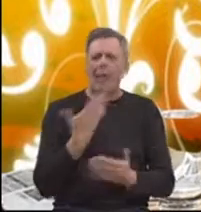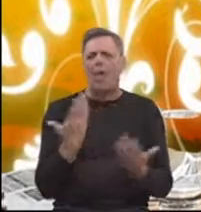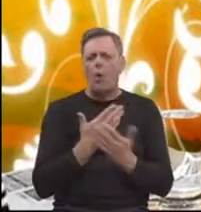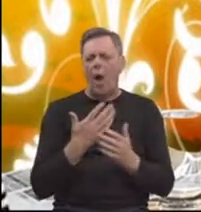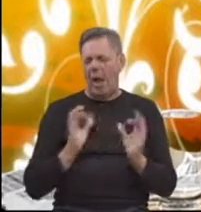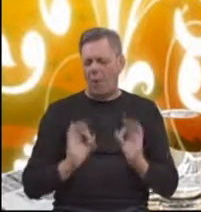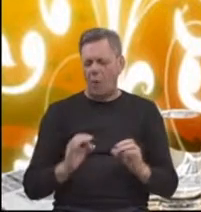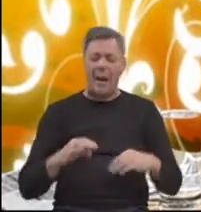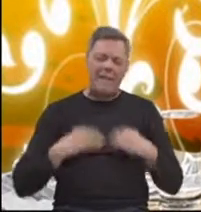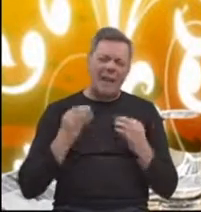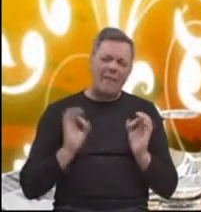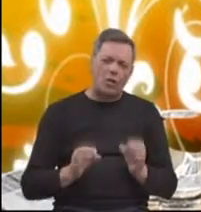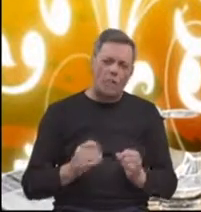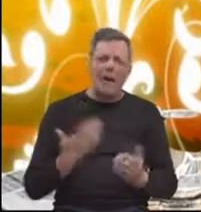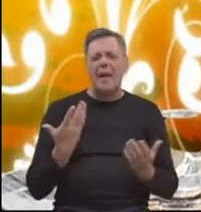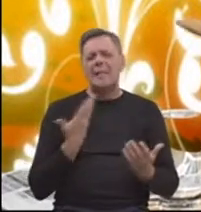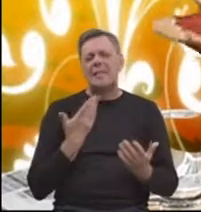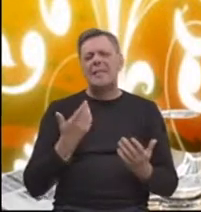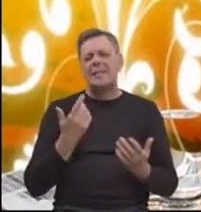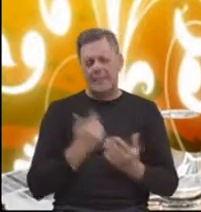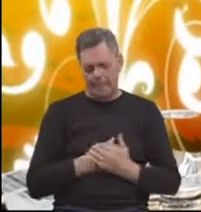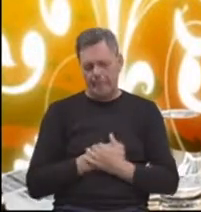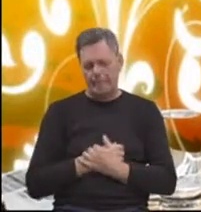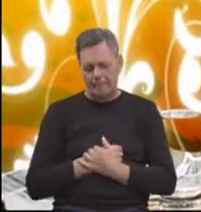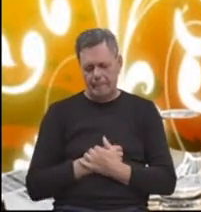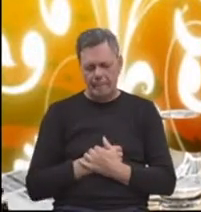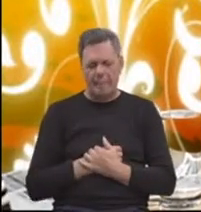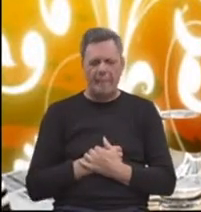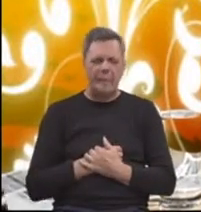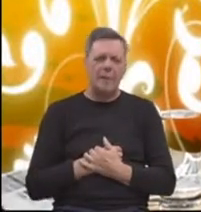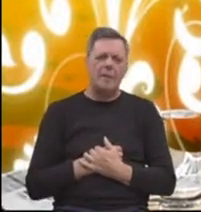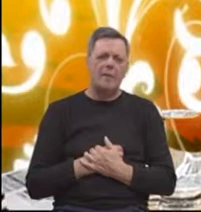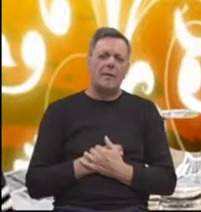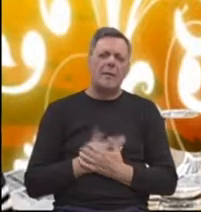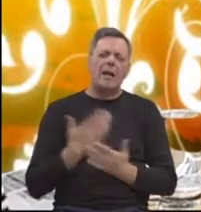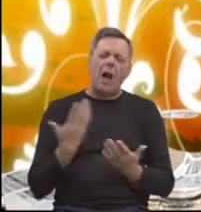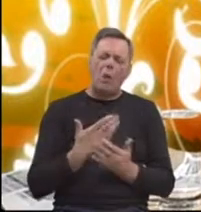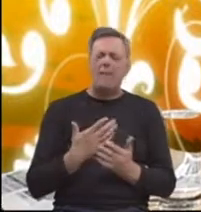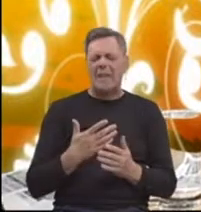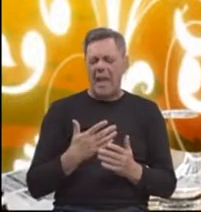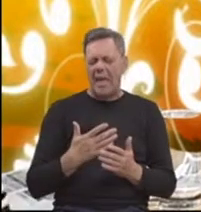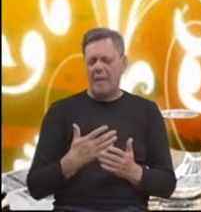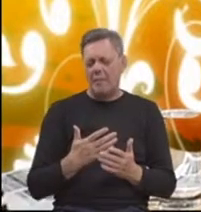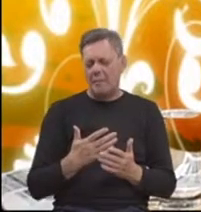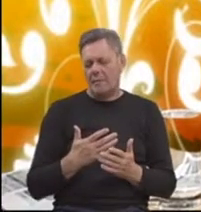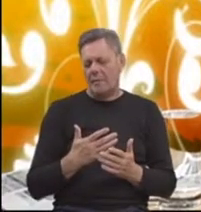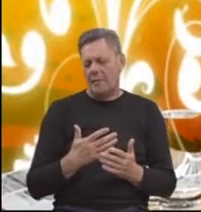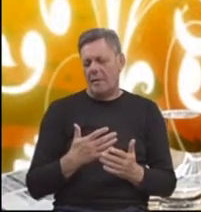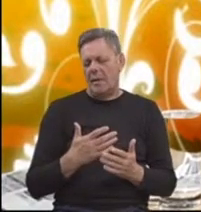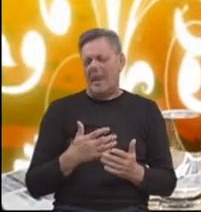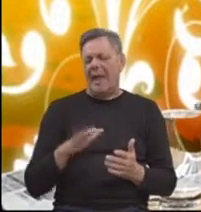apsolutno normalna, zdrava i dobra. Tako, samo dobro, štedi od... Da se kod djeteta taj tip dijabetesa ne postaje